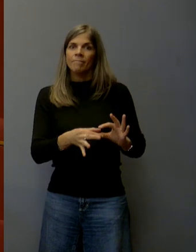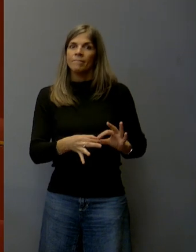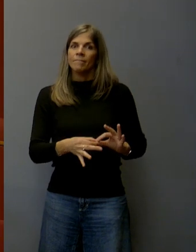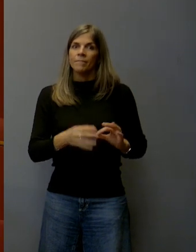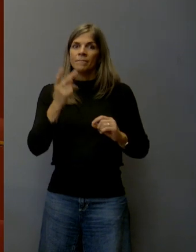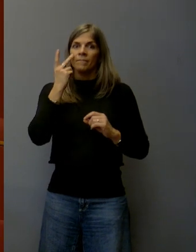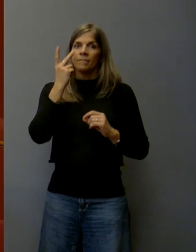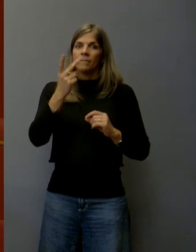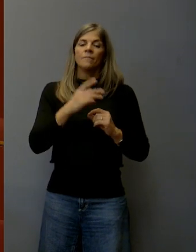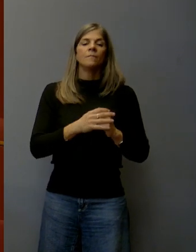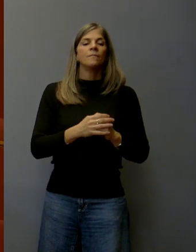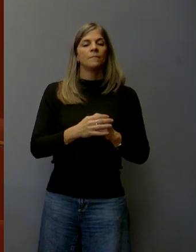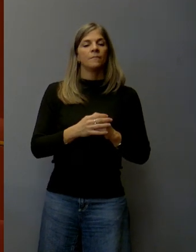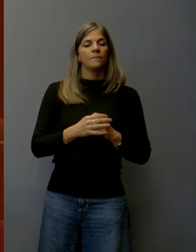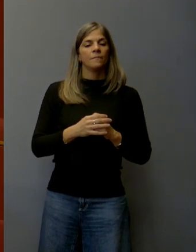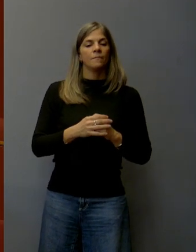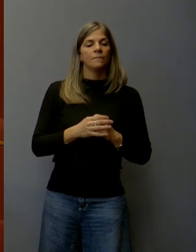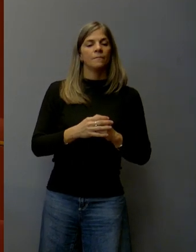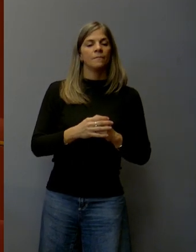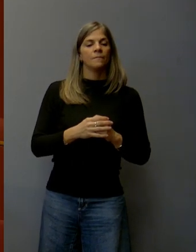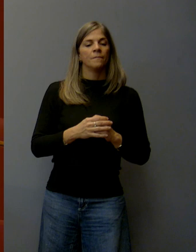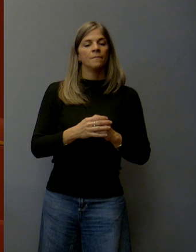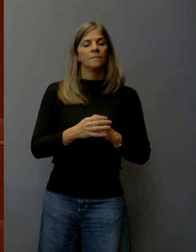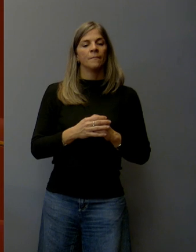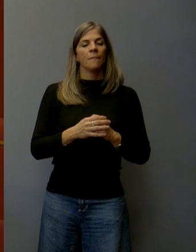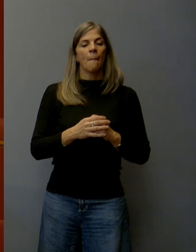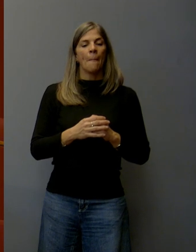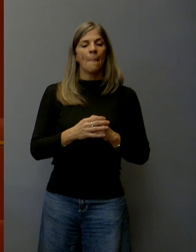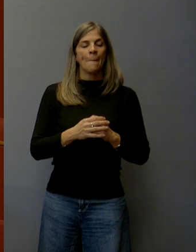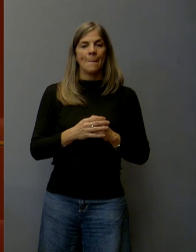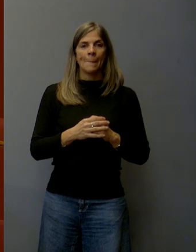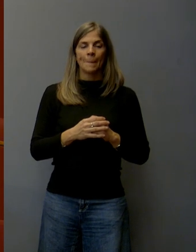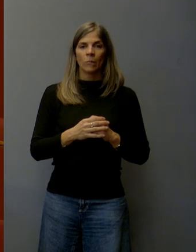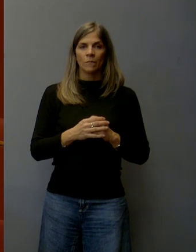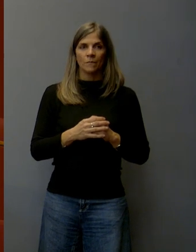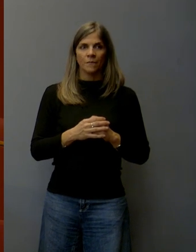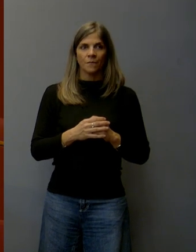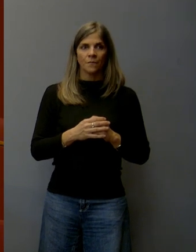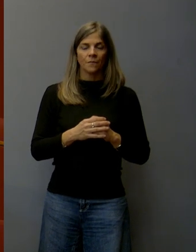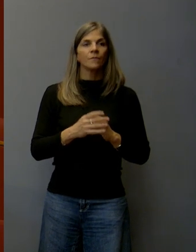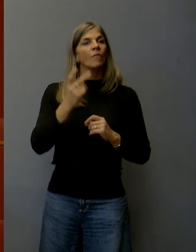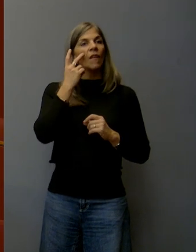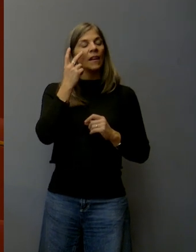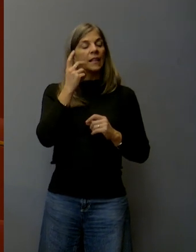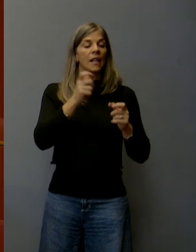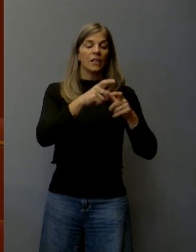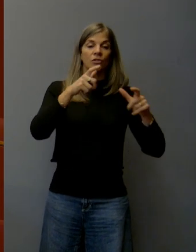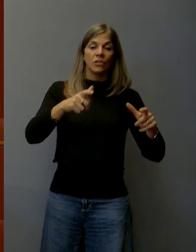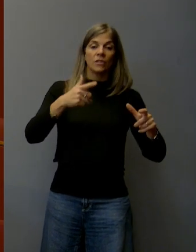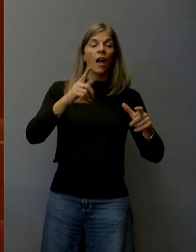per altri in alcune parti criticabile ma che comunque si è data al comune E quanto fosse possibile migliorare